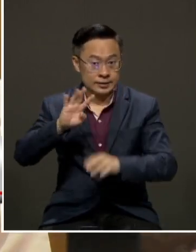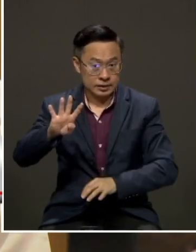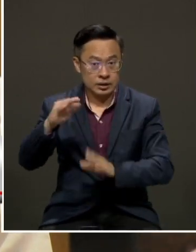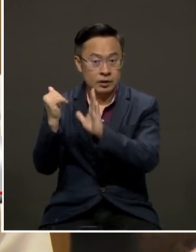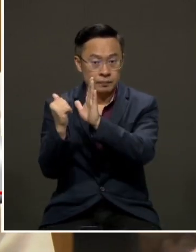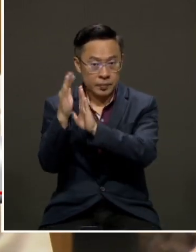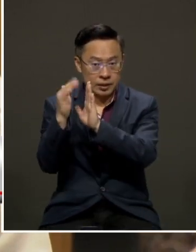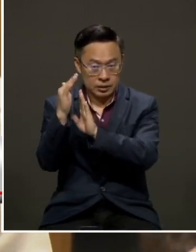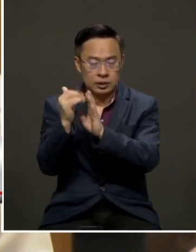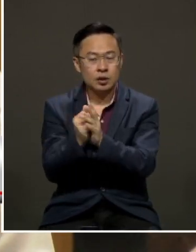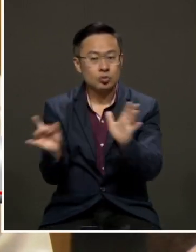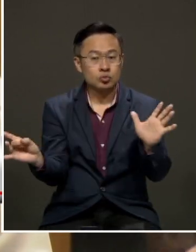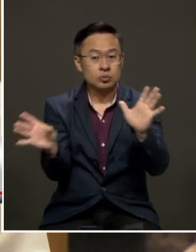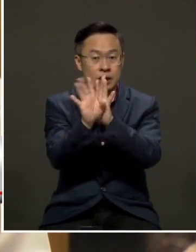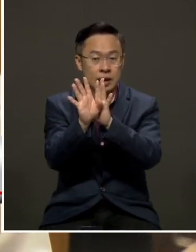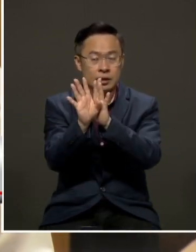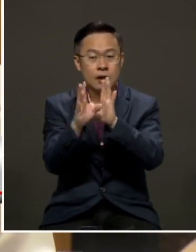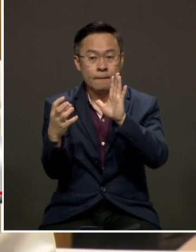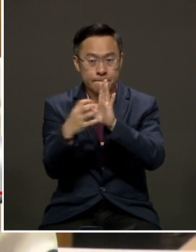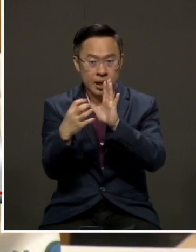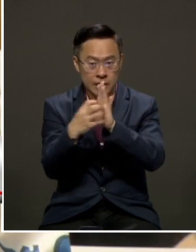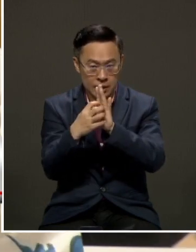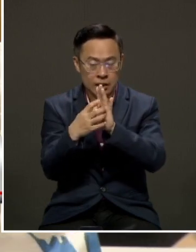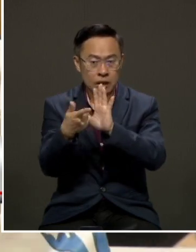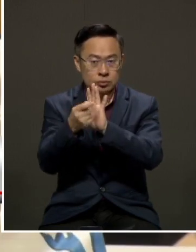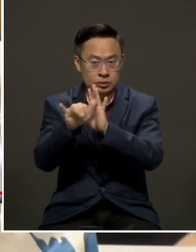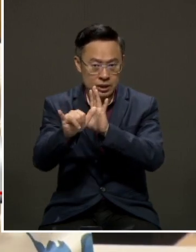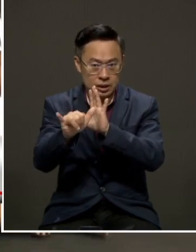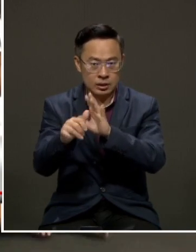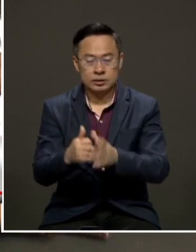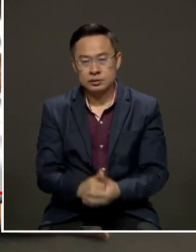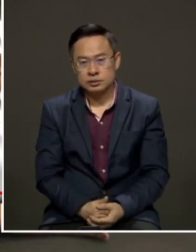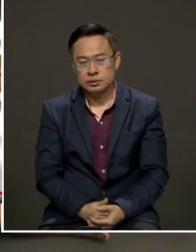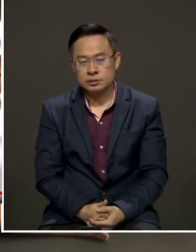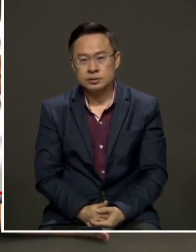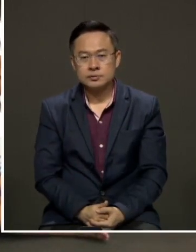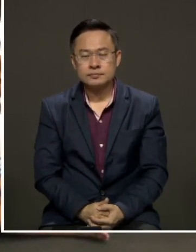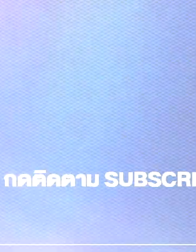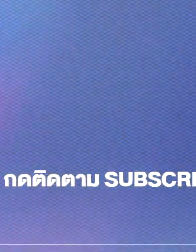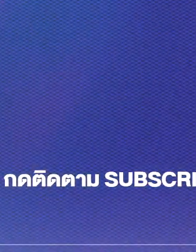คเหนือนะคะแล้วก็มาปิดท้ายที่ภาคกลางจังหวัดพระนครศรีอยุธยาค่ะ